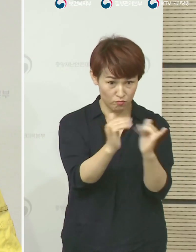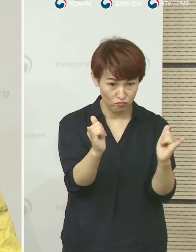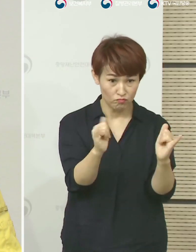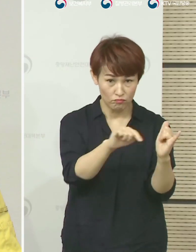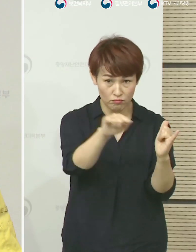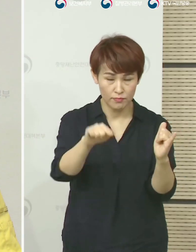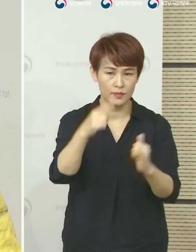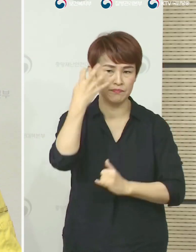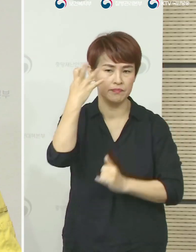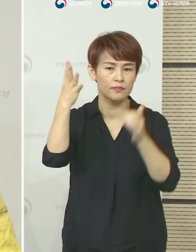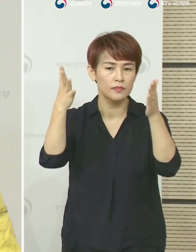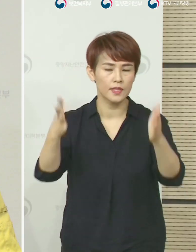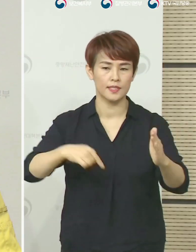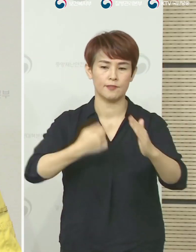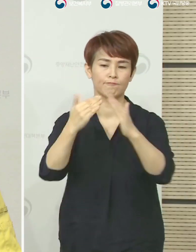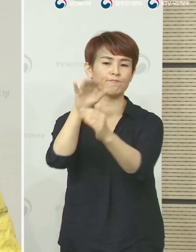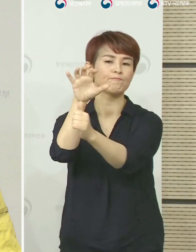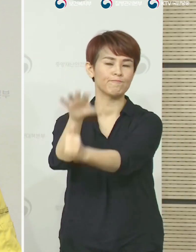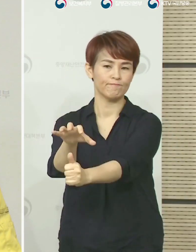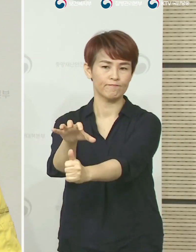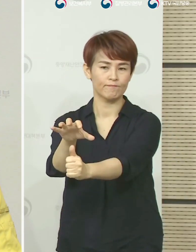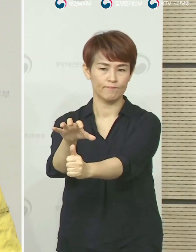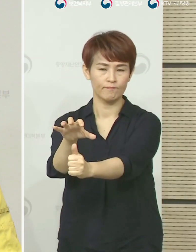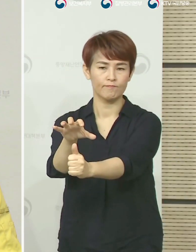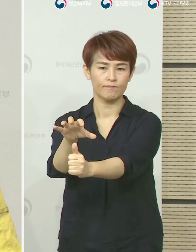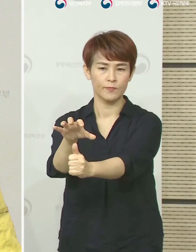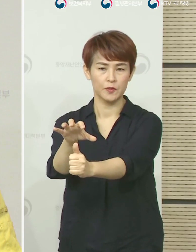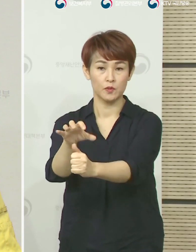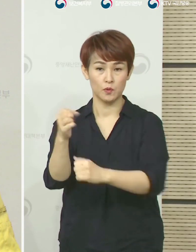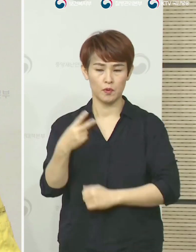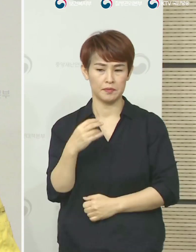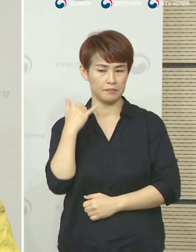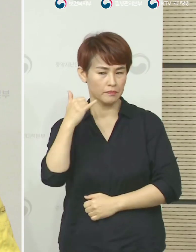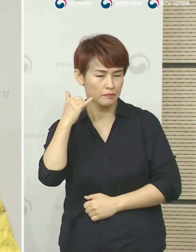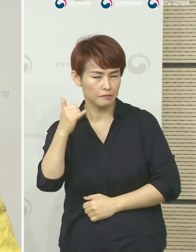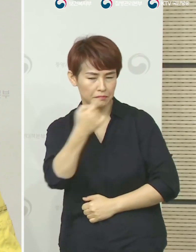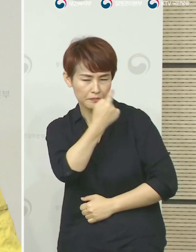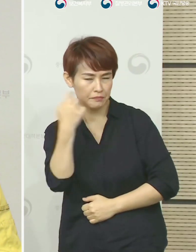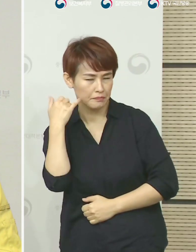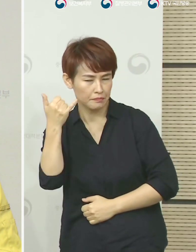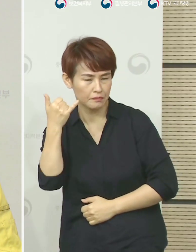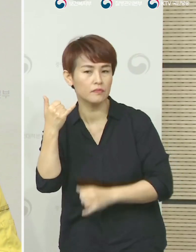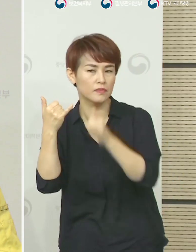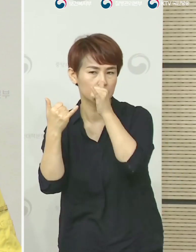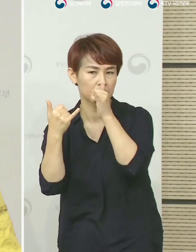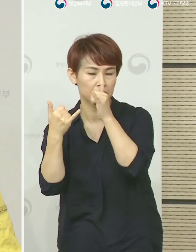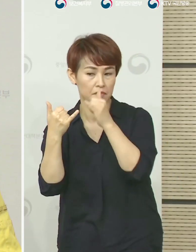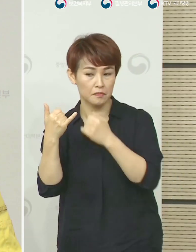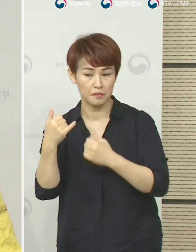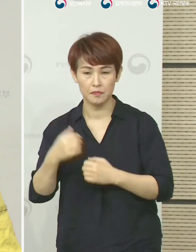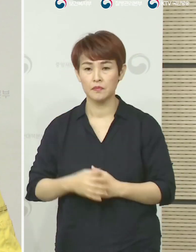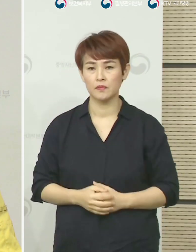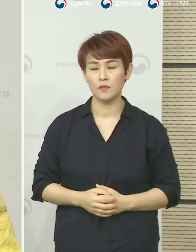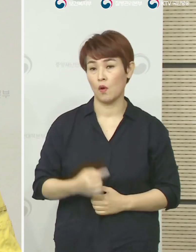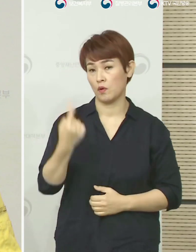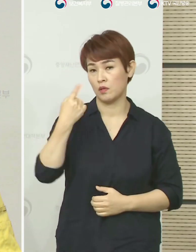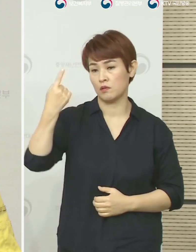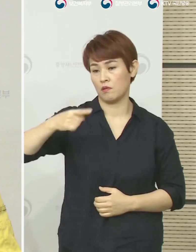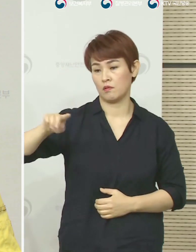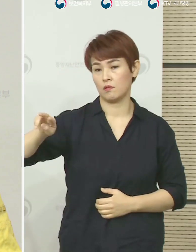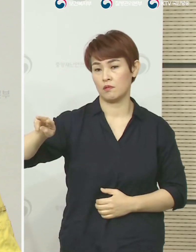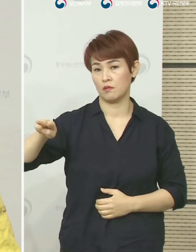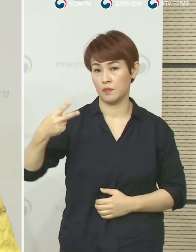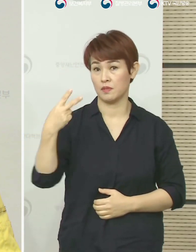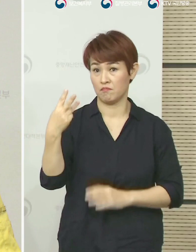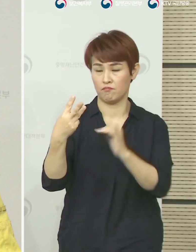입국자들은 14일간 자가격리 또는 강화된 능동감시를 받게 됩니다. 어제는 1,203명이